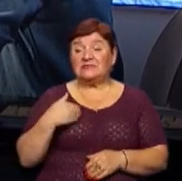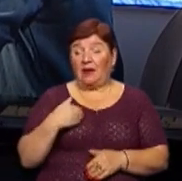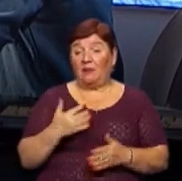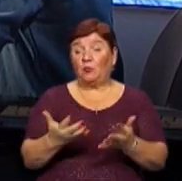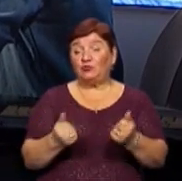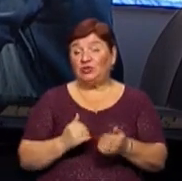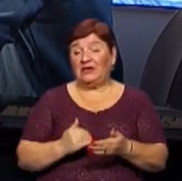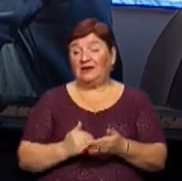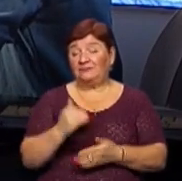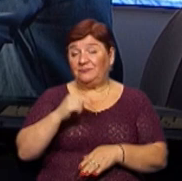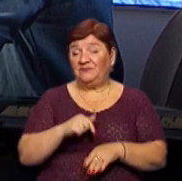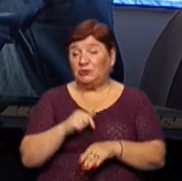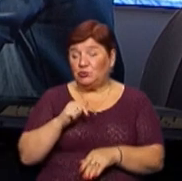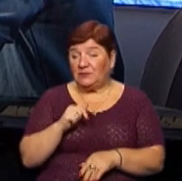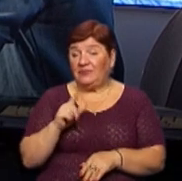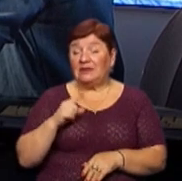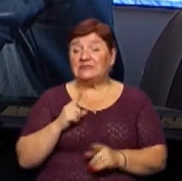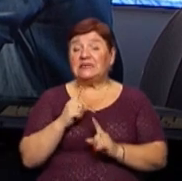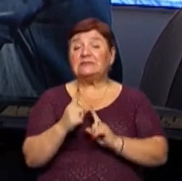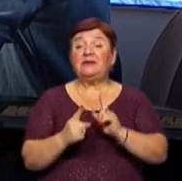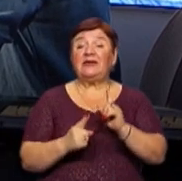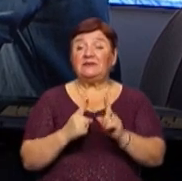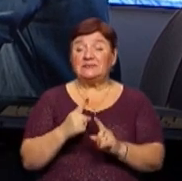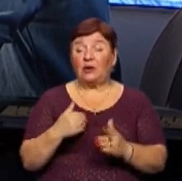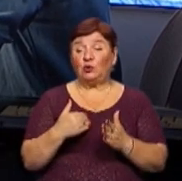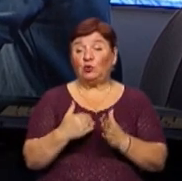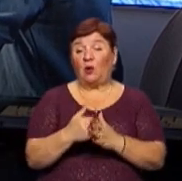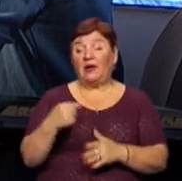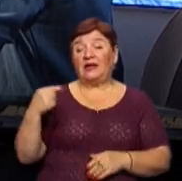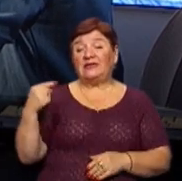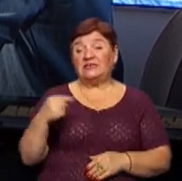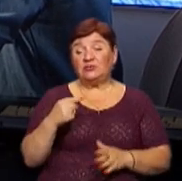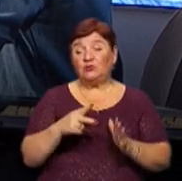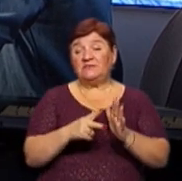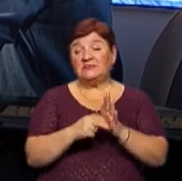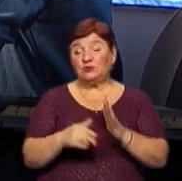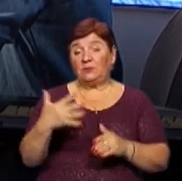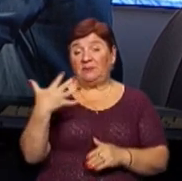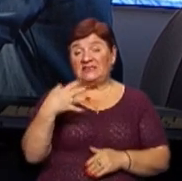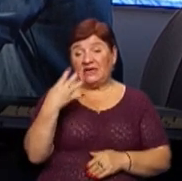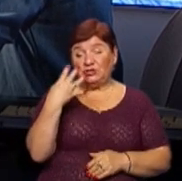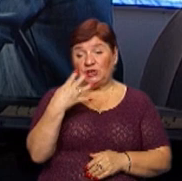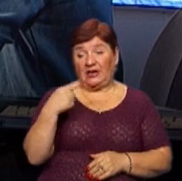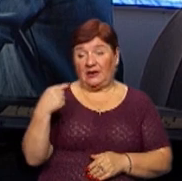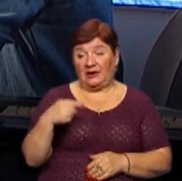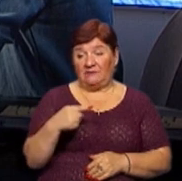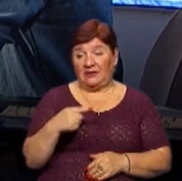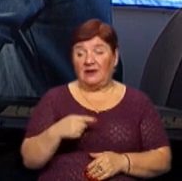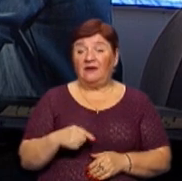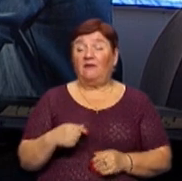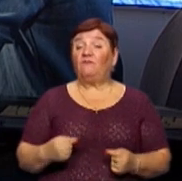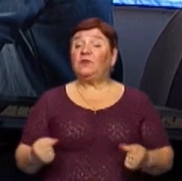це підвищення. Тобто мінімальний розмір пенсії змінився до 1854 гривень, зріс на 85